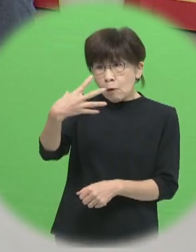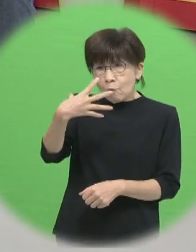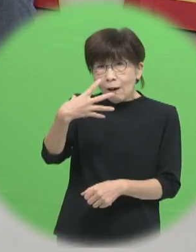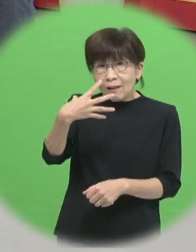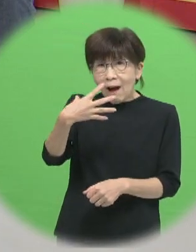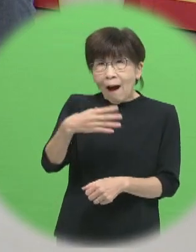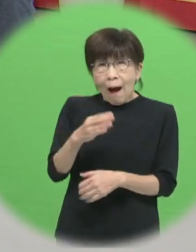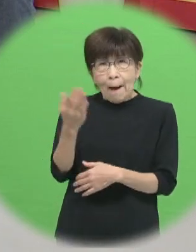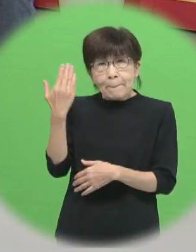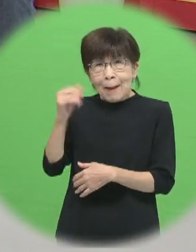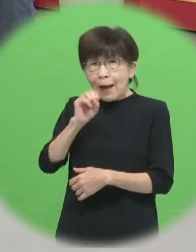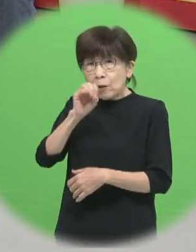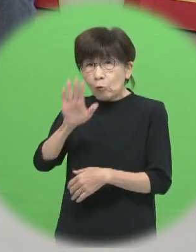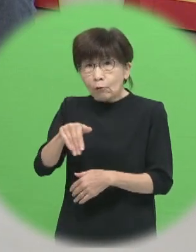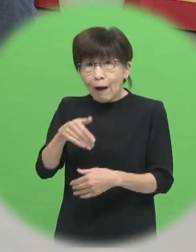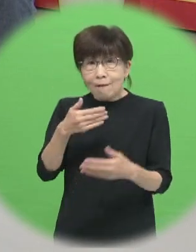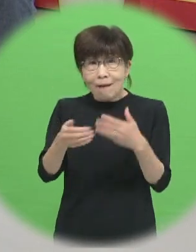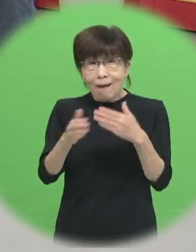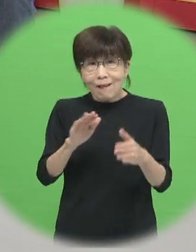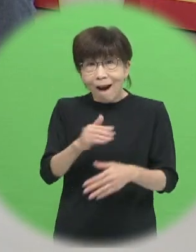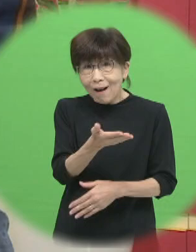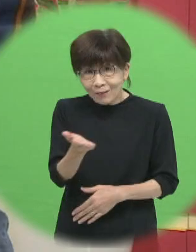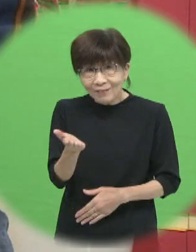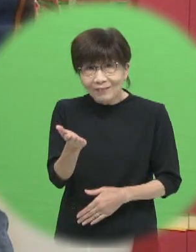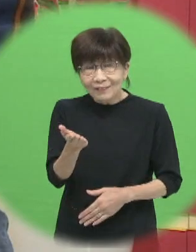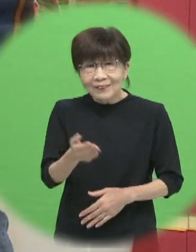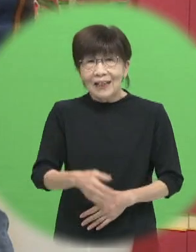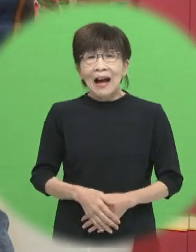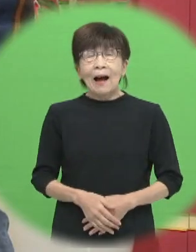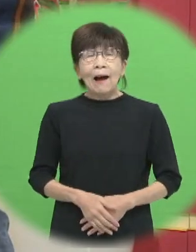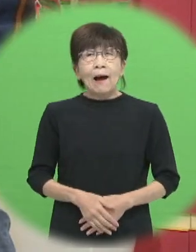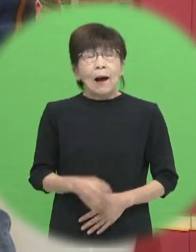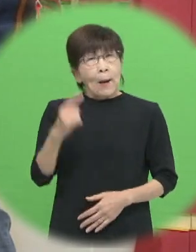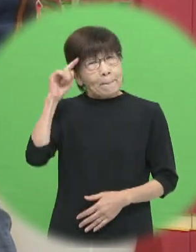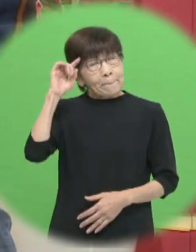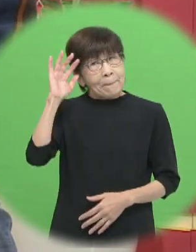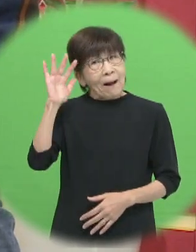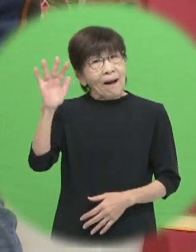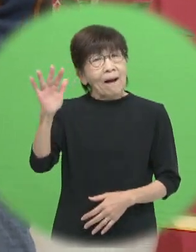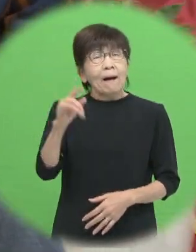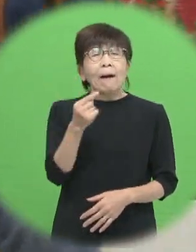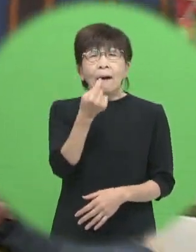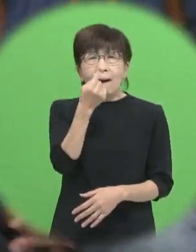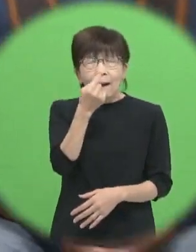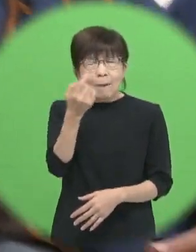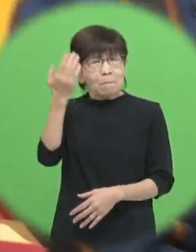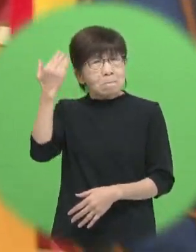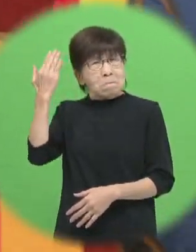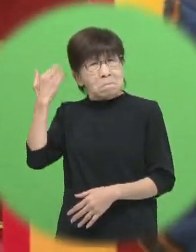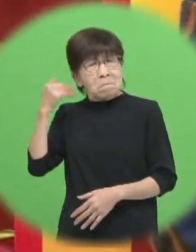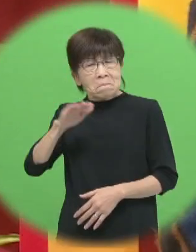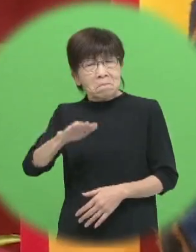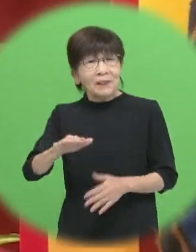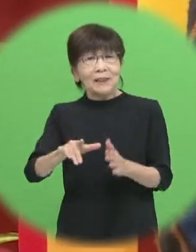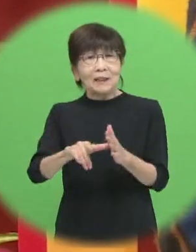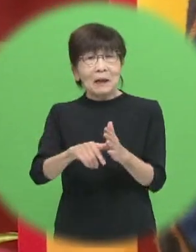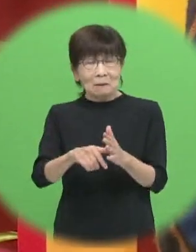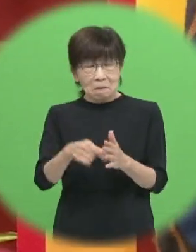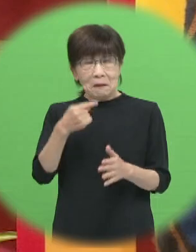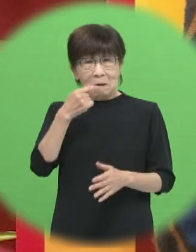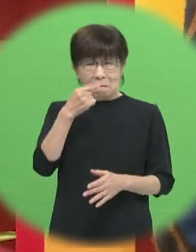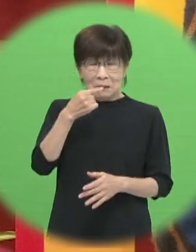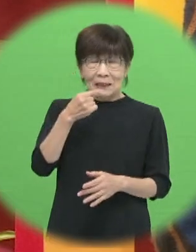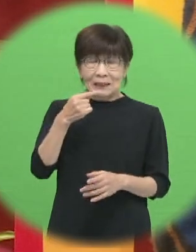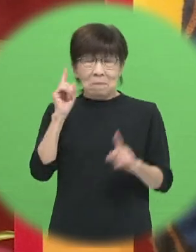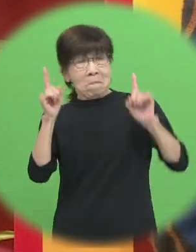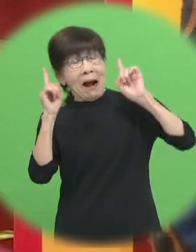うん、あるいは言った経験っていうのはありますか？ 振り返ってみると私小さい頃おてんばで結構活発